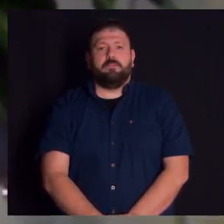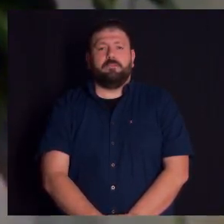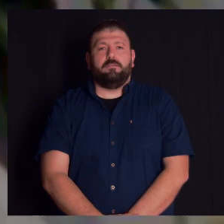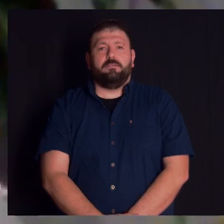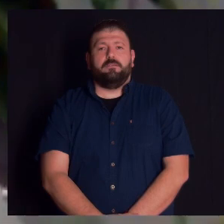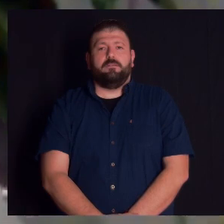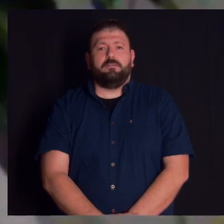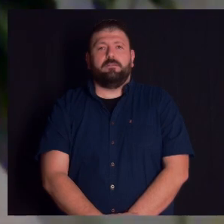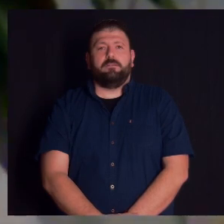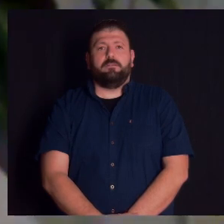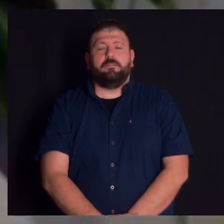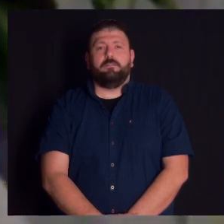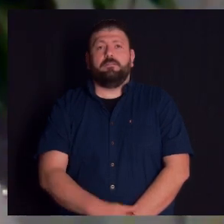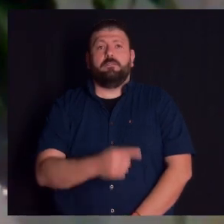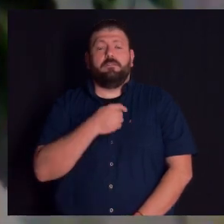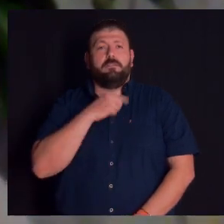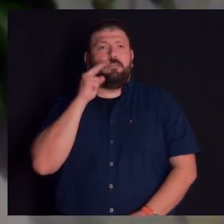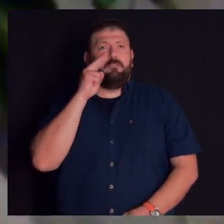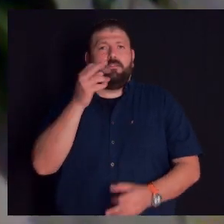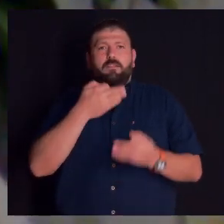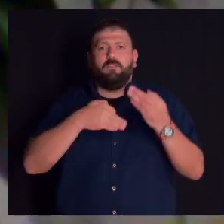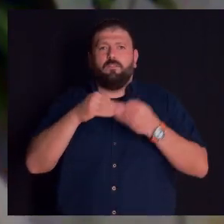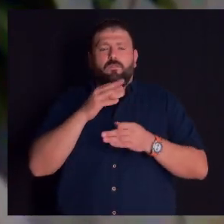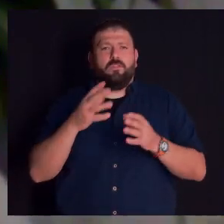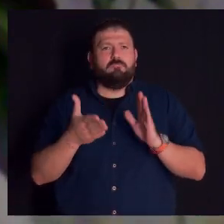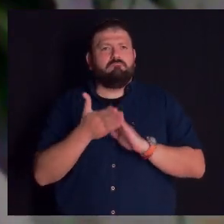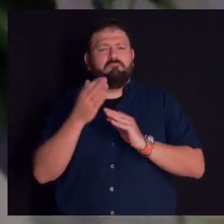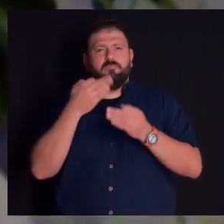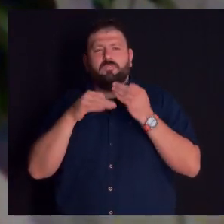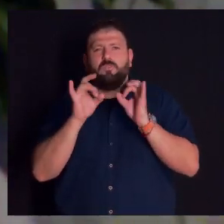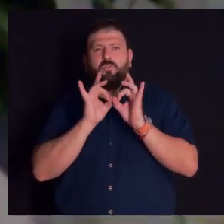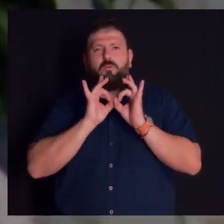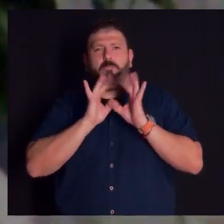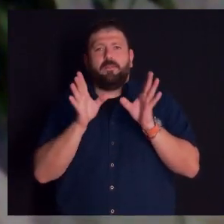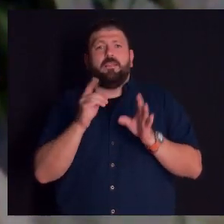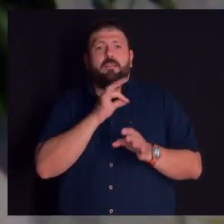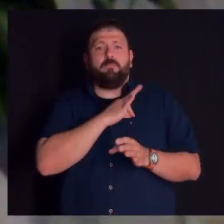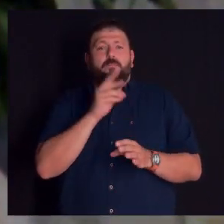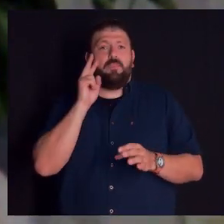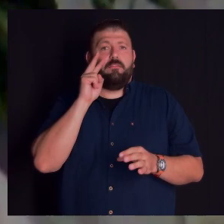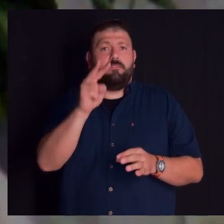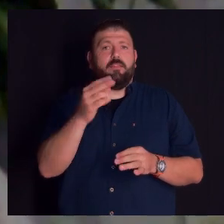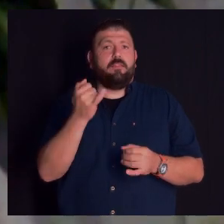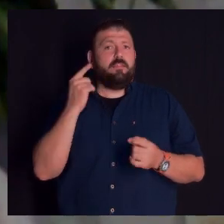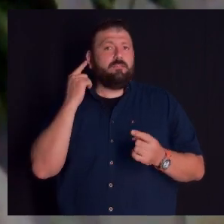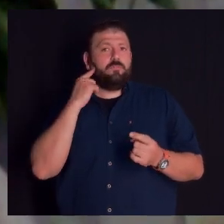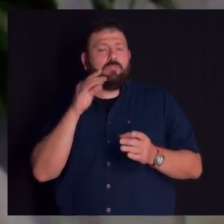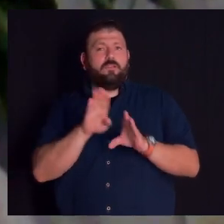видеть трансляцию. y ven toda una And as you can see, there is a very complicated structure, so